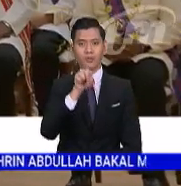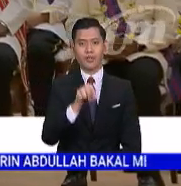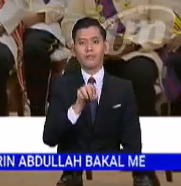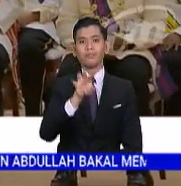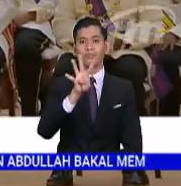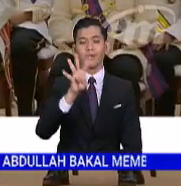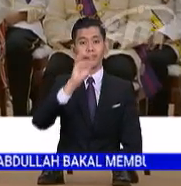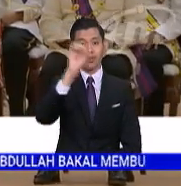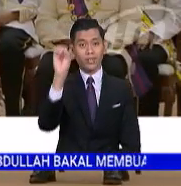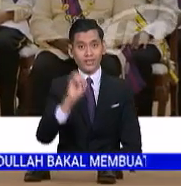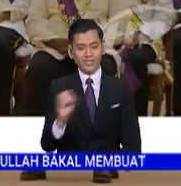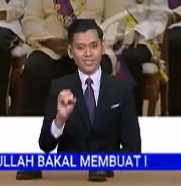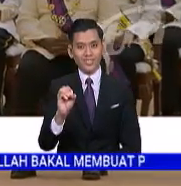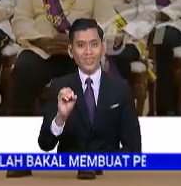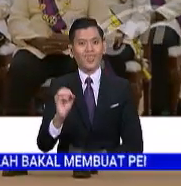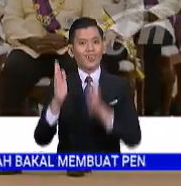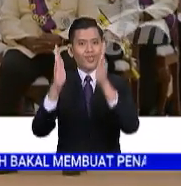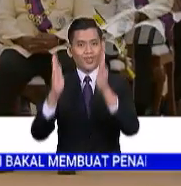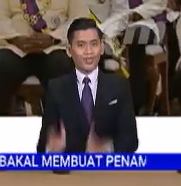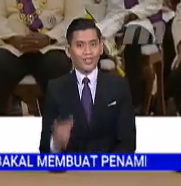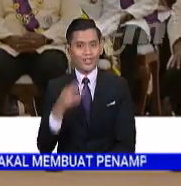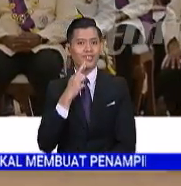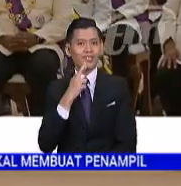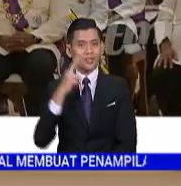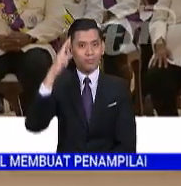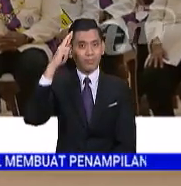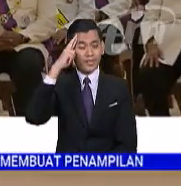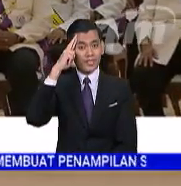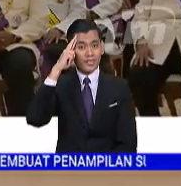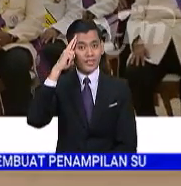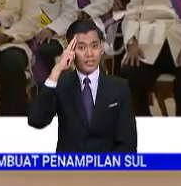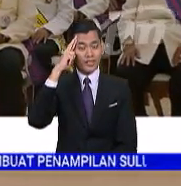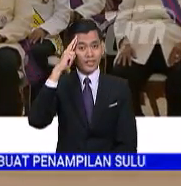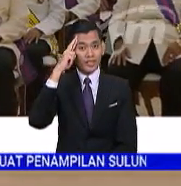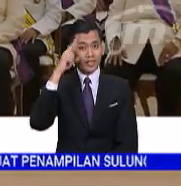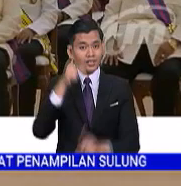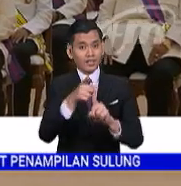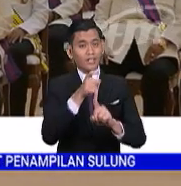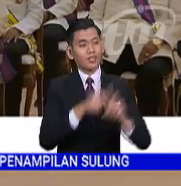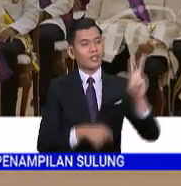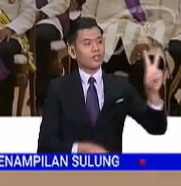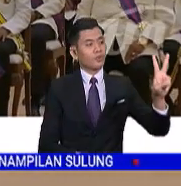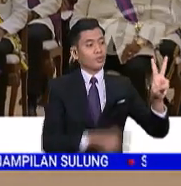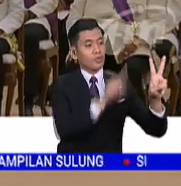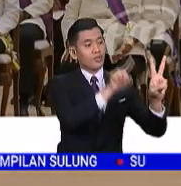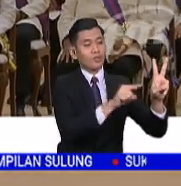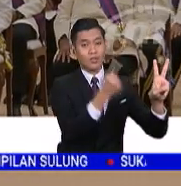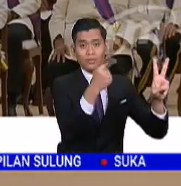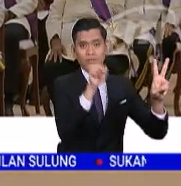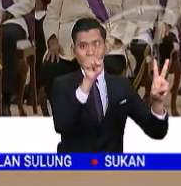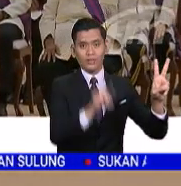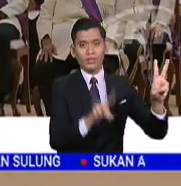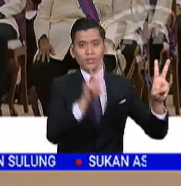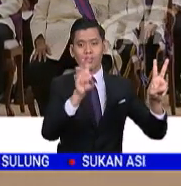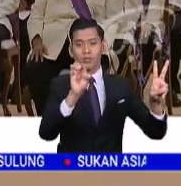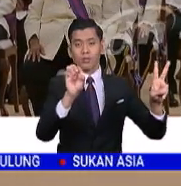66.4% populasi remaja setakat 2 November 2021.